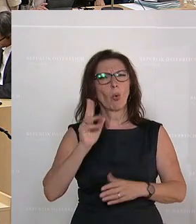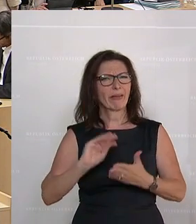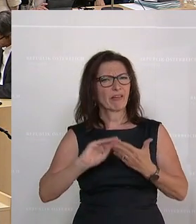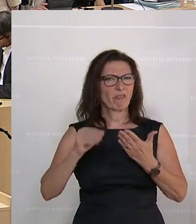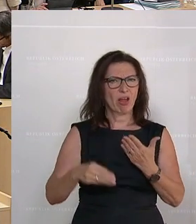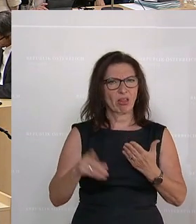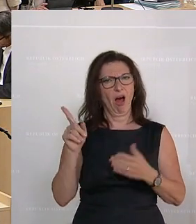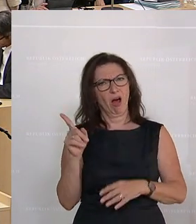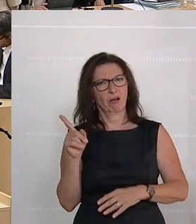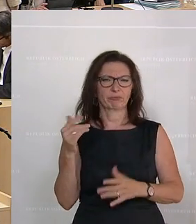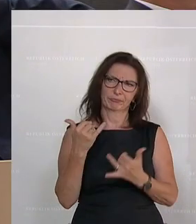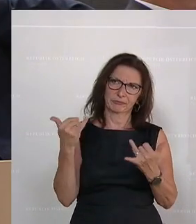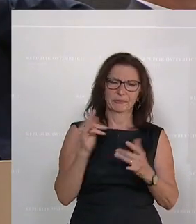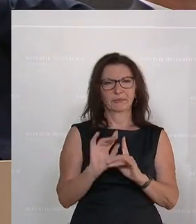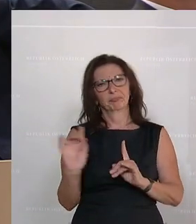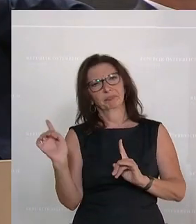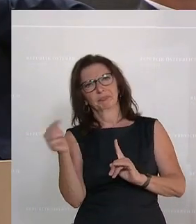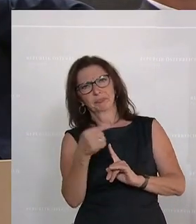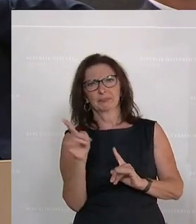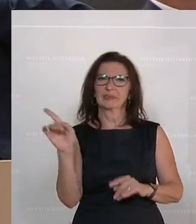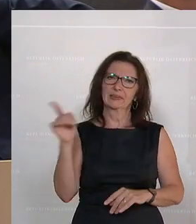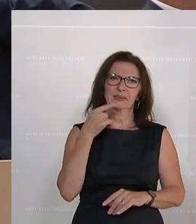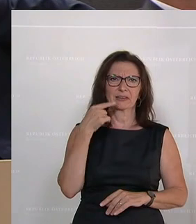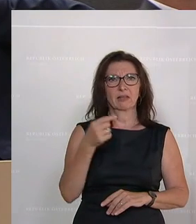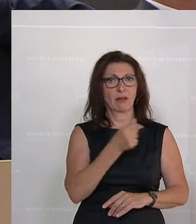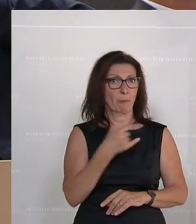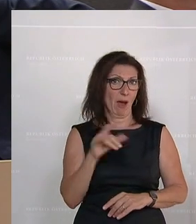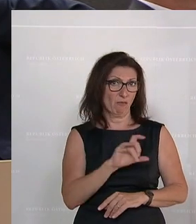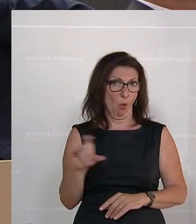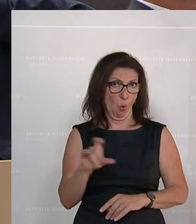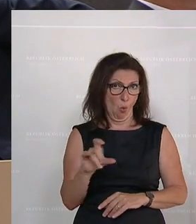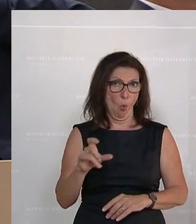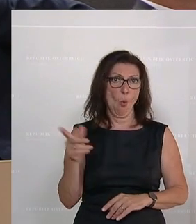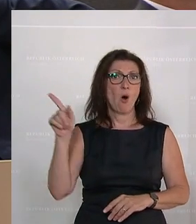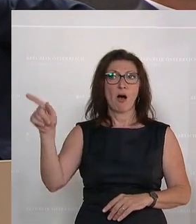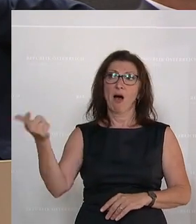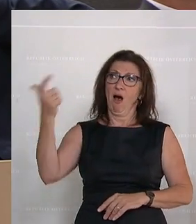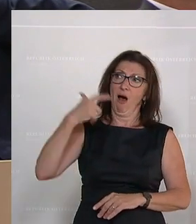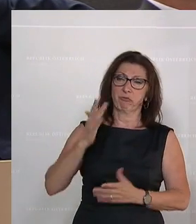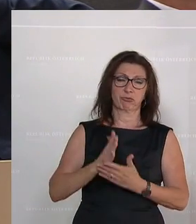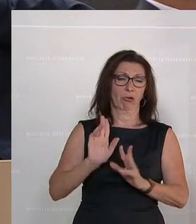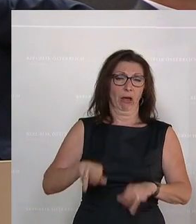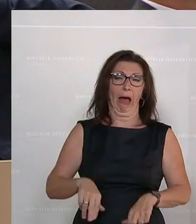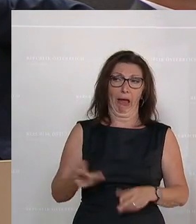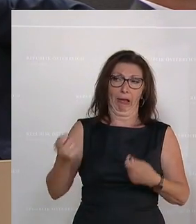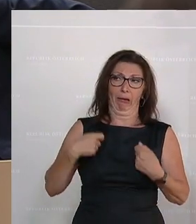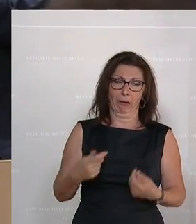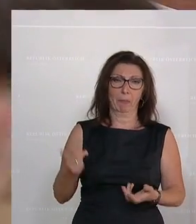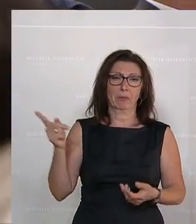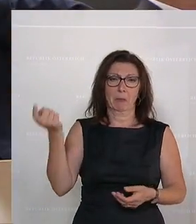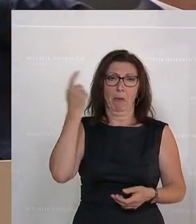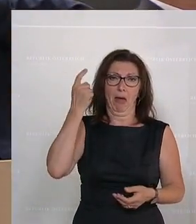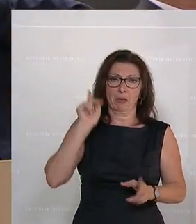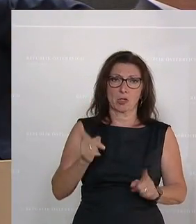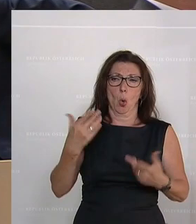uns auch gemeint haben haben wir schon vor hoch lava asche legen freundin gehört wo sie gemeint haben wir sollen heuer